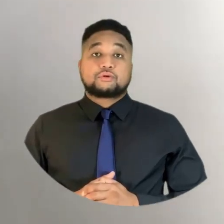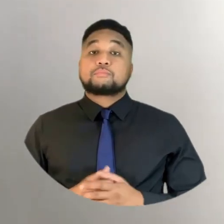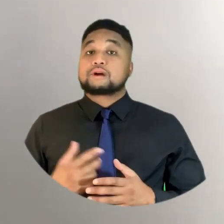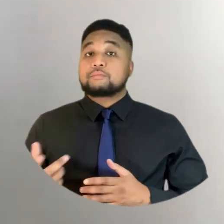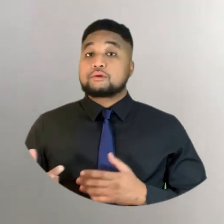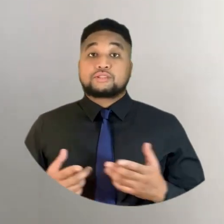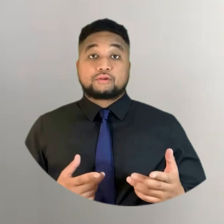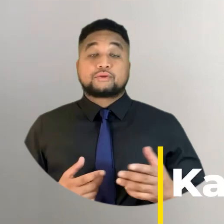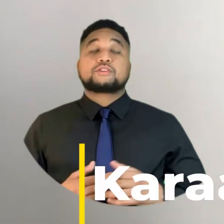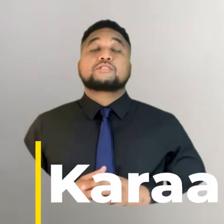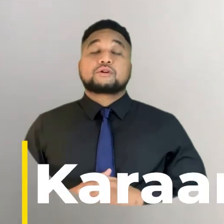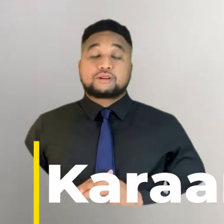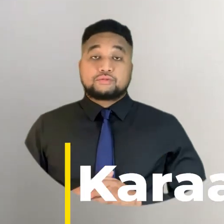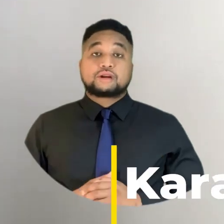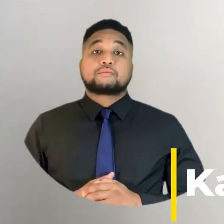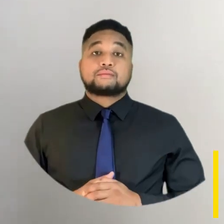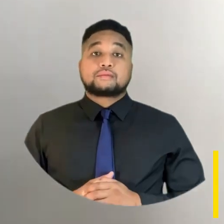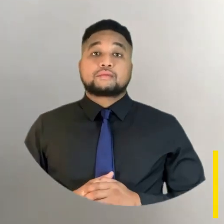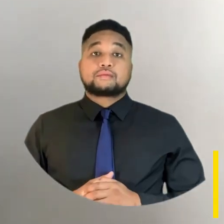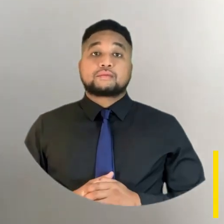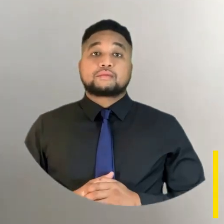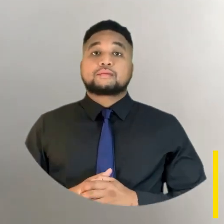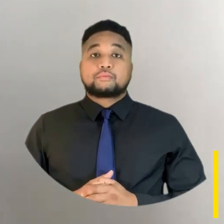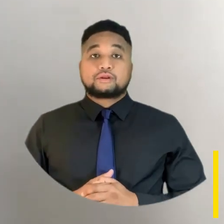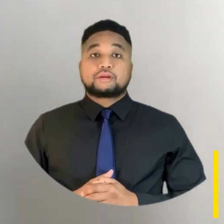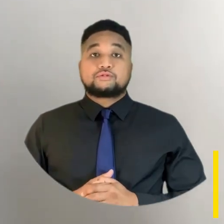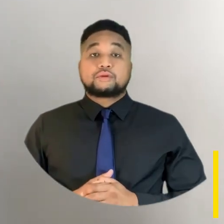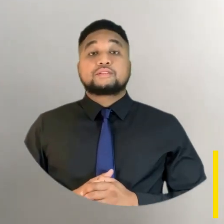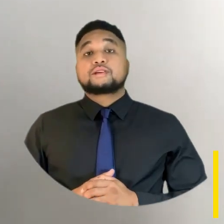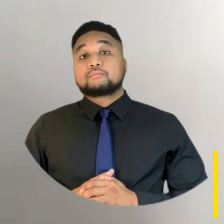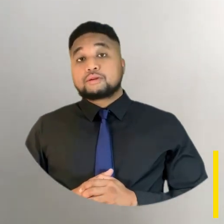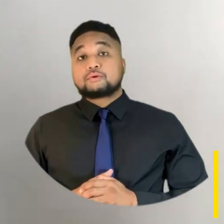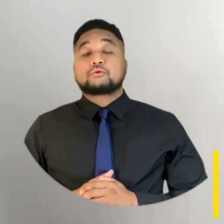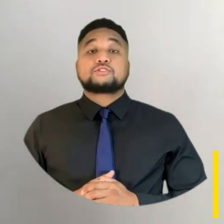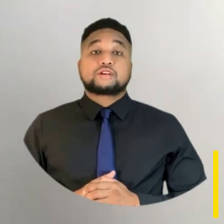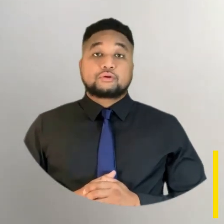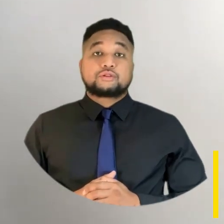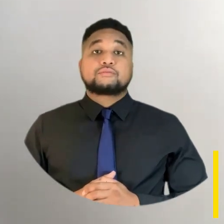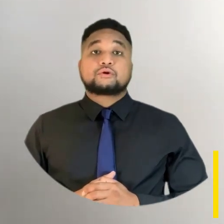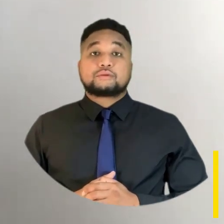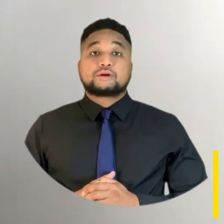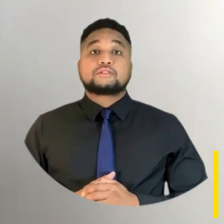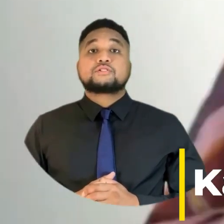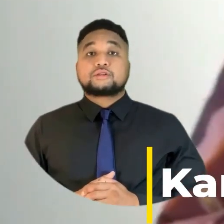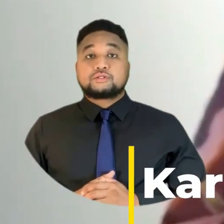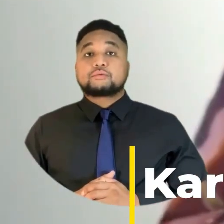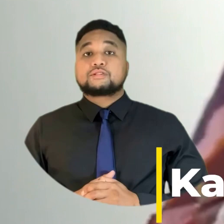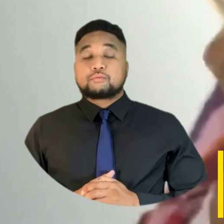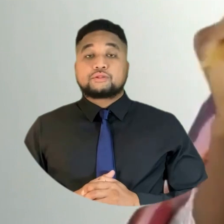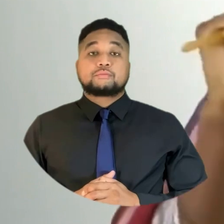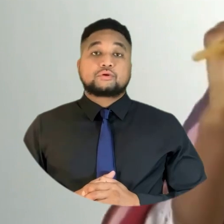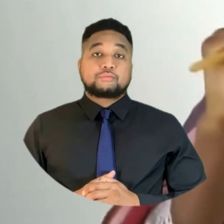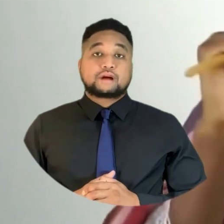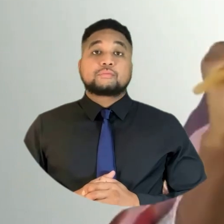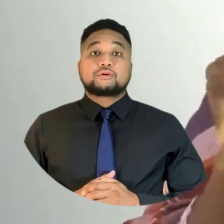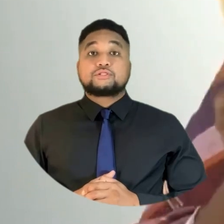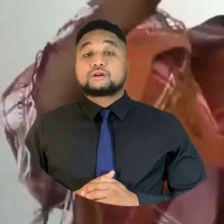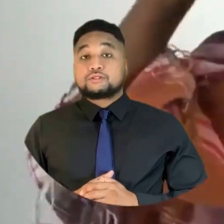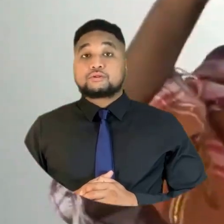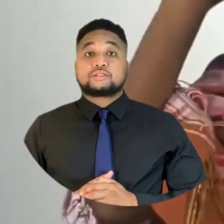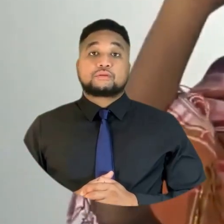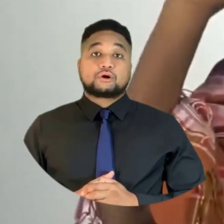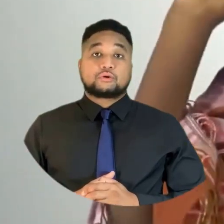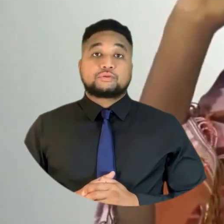soomaalidu waxay salka ku haysaa meelo badan oo caalamka ah waxaana ku jira noocyo badan oo laga keenay wadannada jaarka ah sida